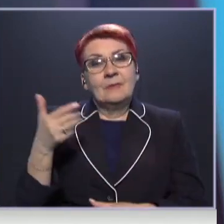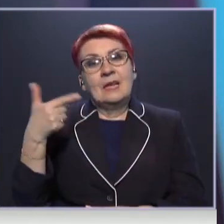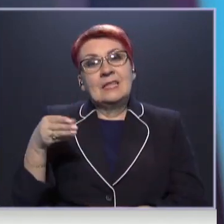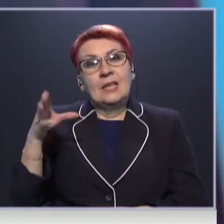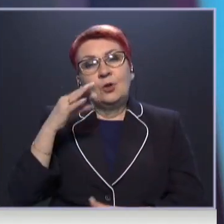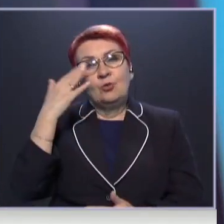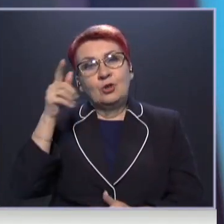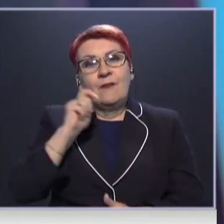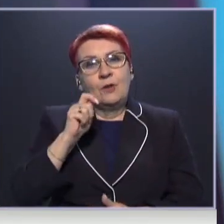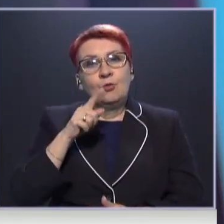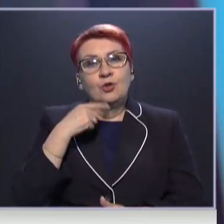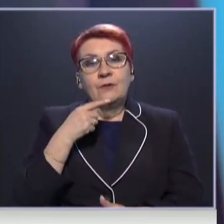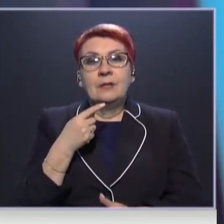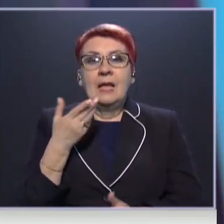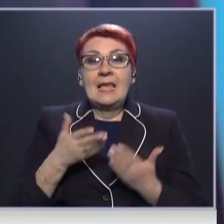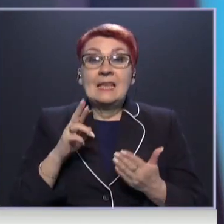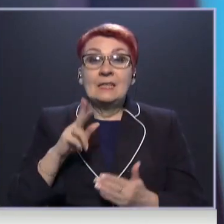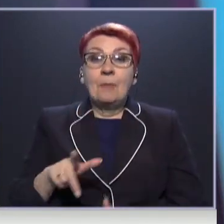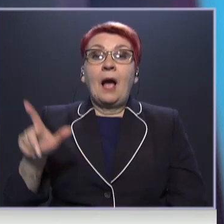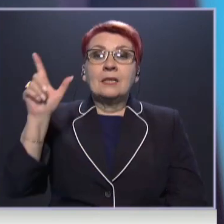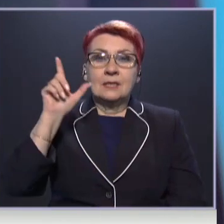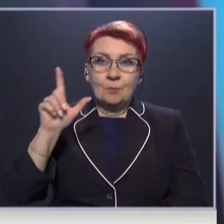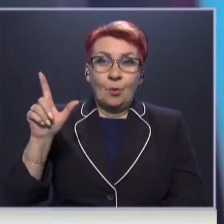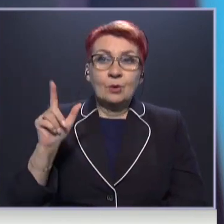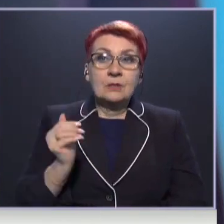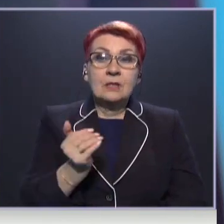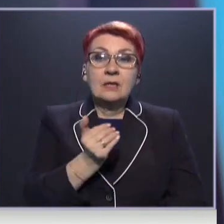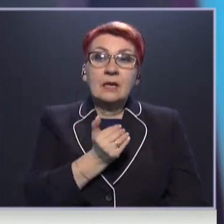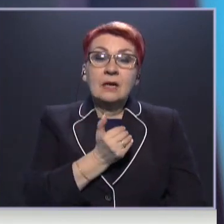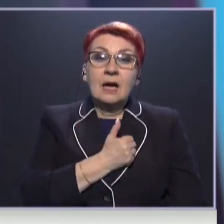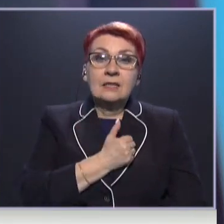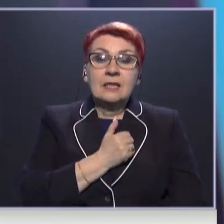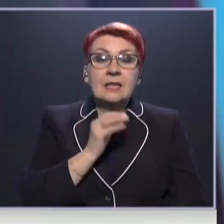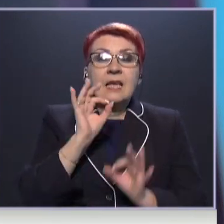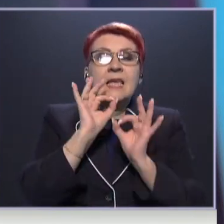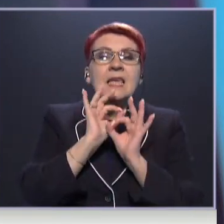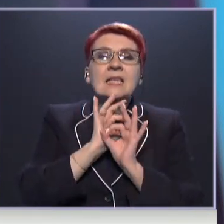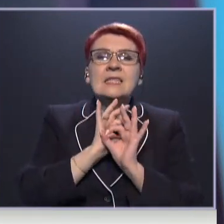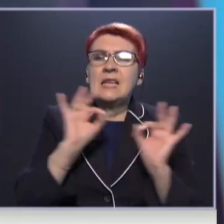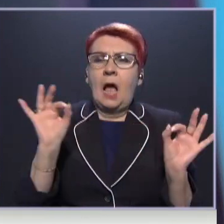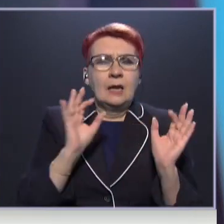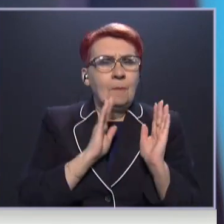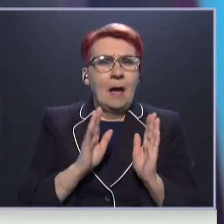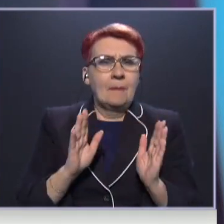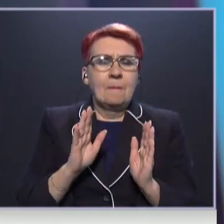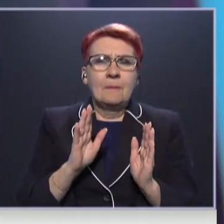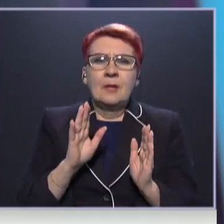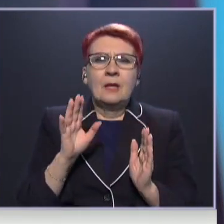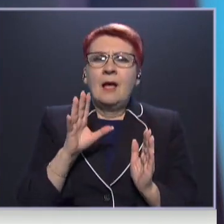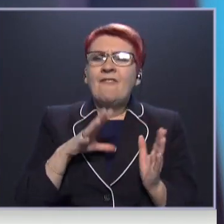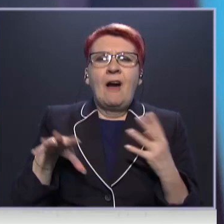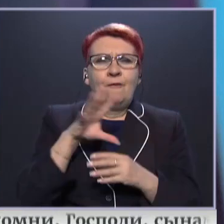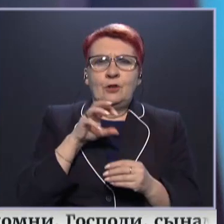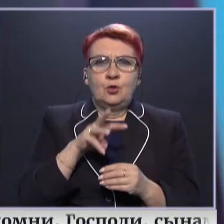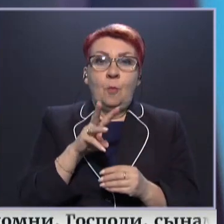интересное высказывание на эту тему, что если бы Господь хотел идеального порядка во всем, чтобы все было так, как